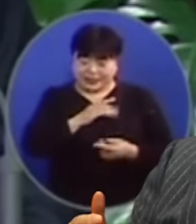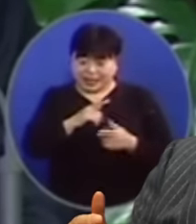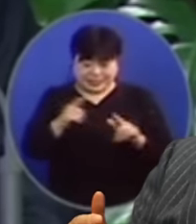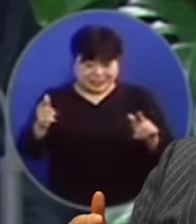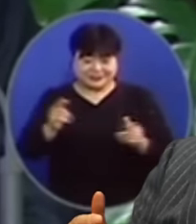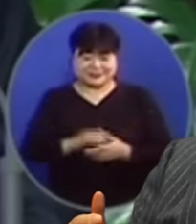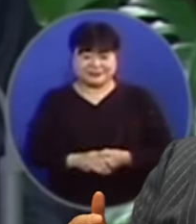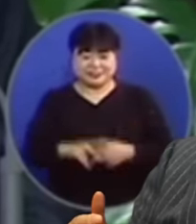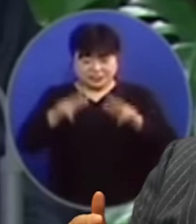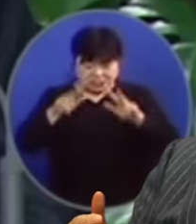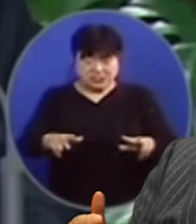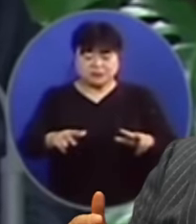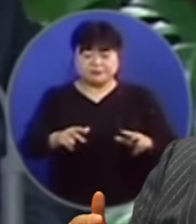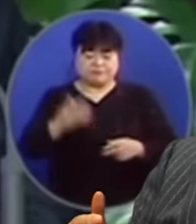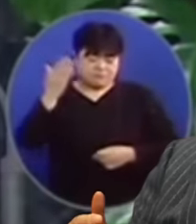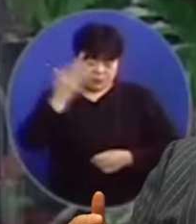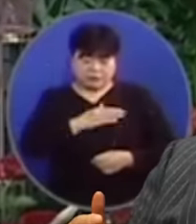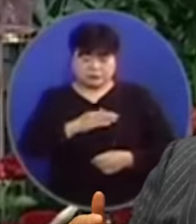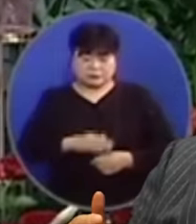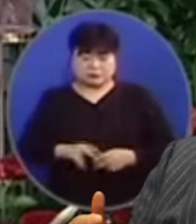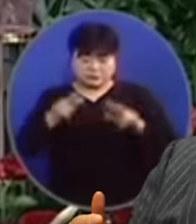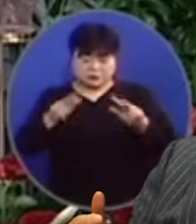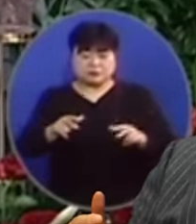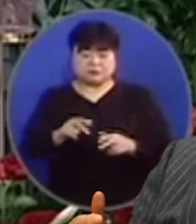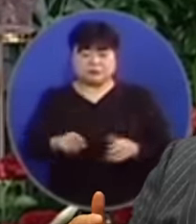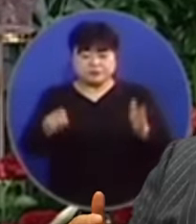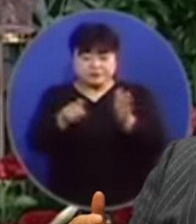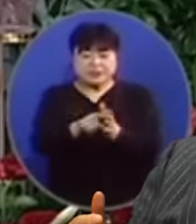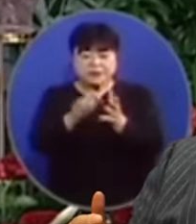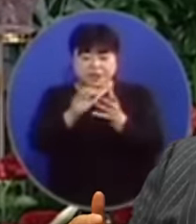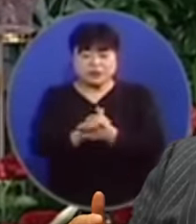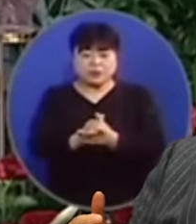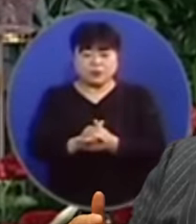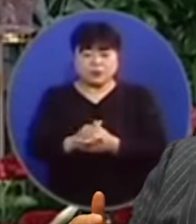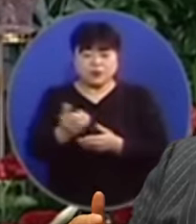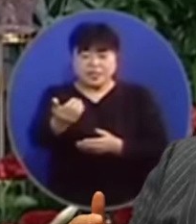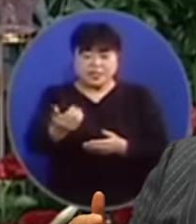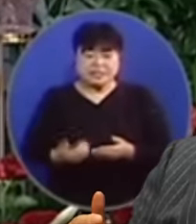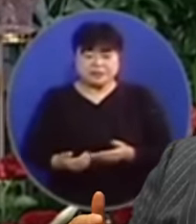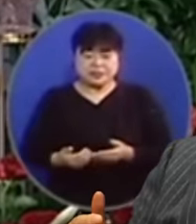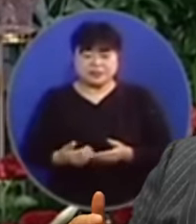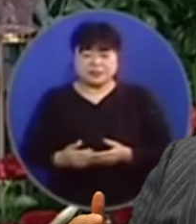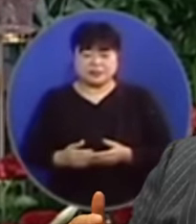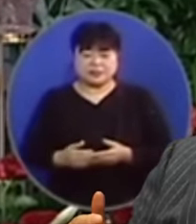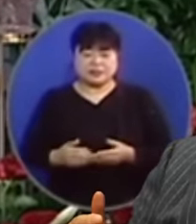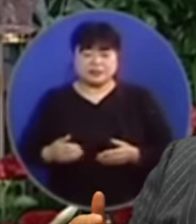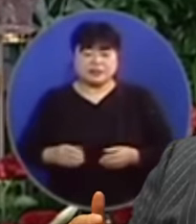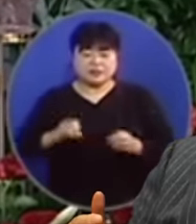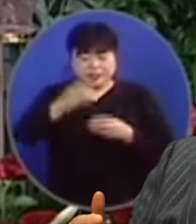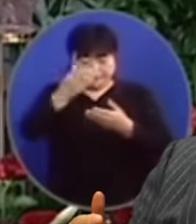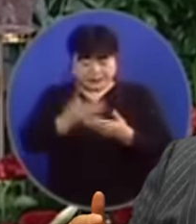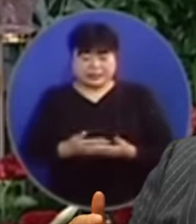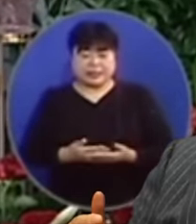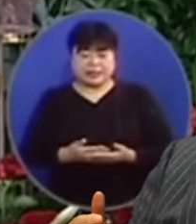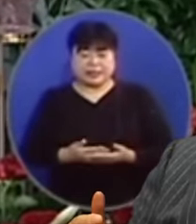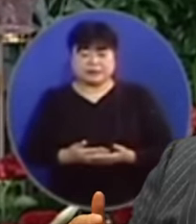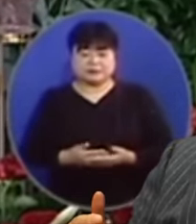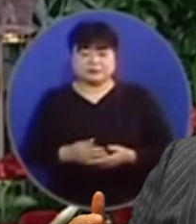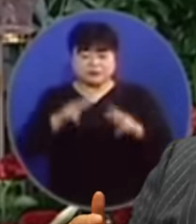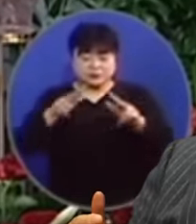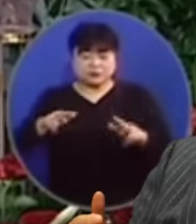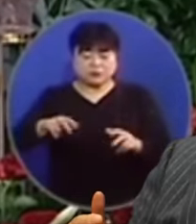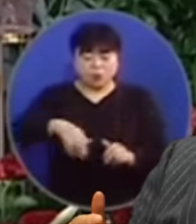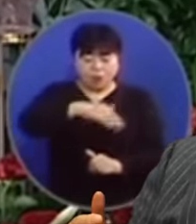그렇게 말씀하지 않았었어요. 이처럼 믿음의 기도는 받았다고 믿음으로 말할 때 그 믿음을 통해 환경과